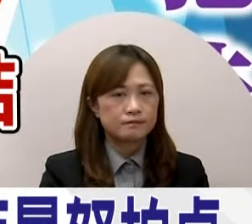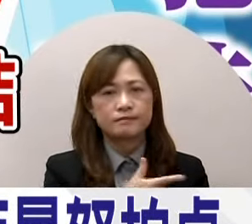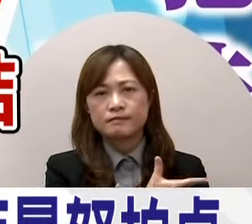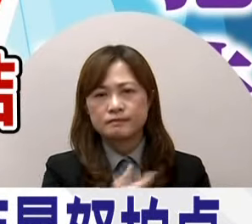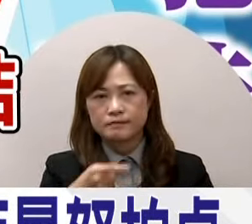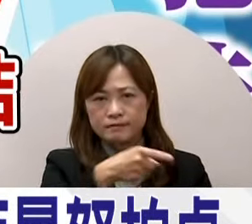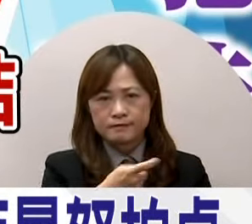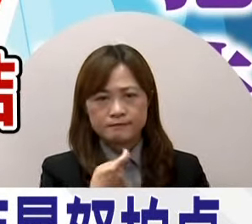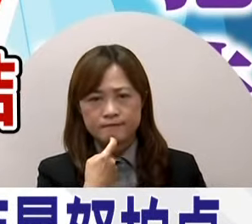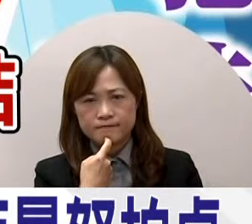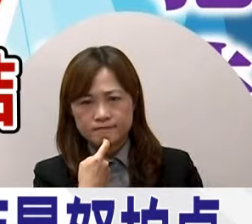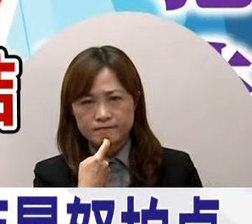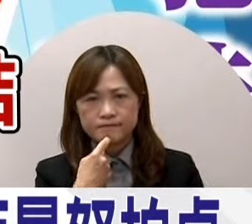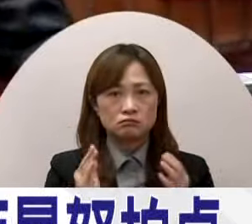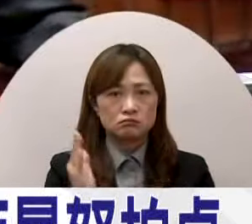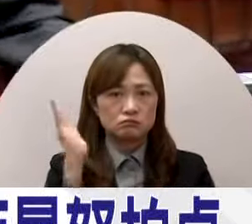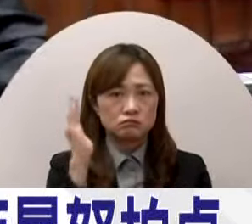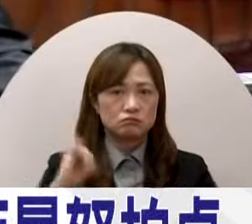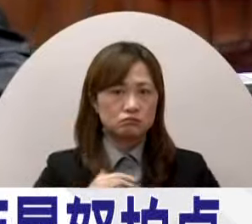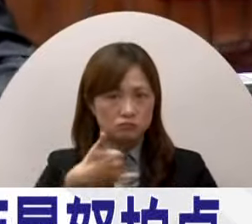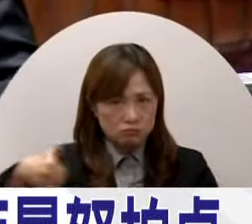为扩权复议案，行政院长卓荣泰立院被询第一天，蓝营总召傅昆萁打头阵，火力全开。 证人到法院可以请律师吗？而且来这里立法院听证的民众，都是有涉及跟政府。